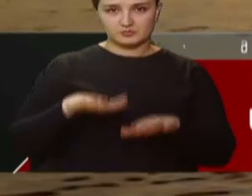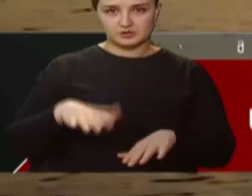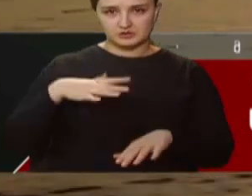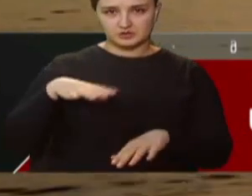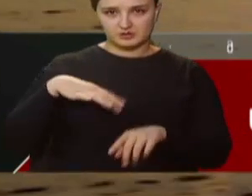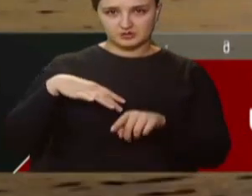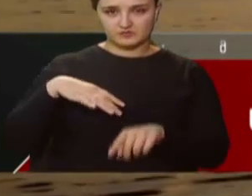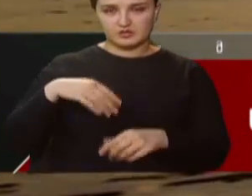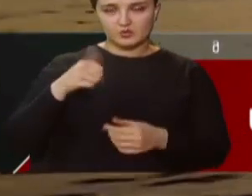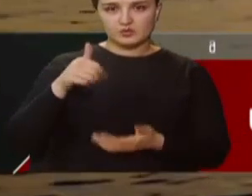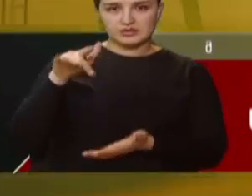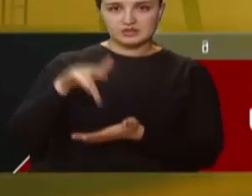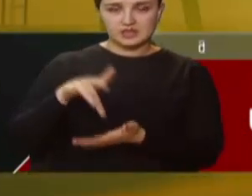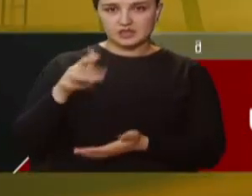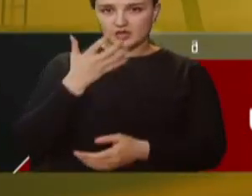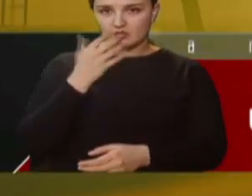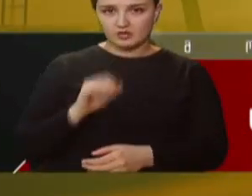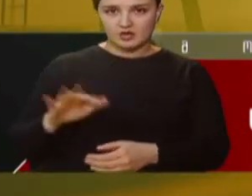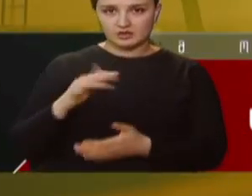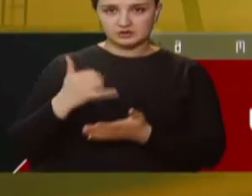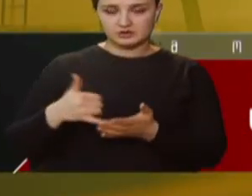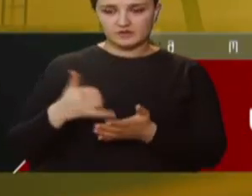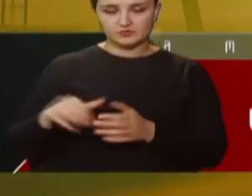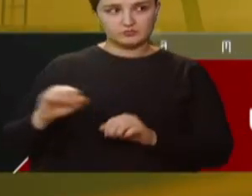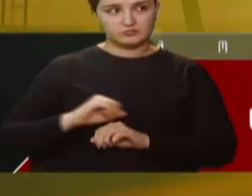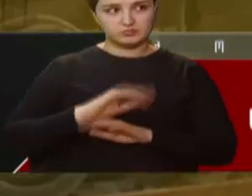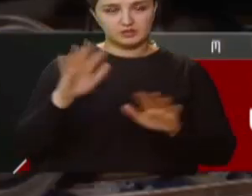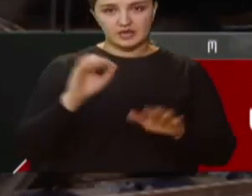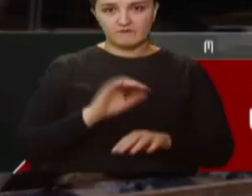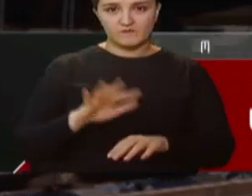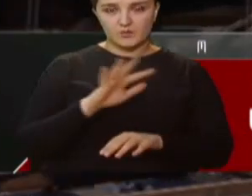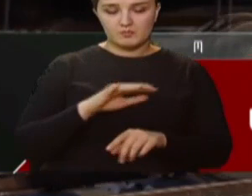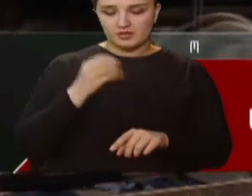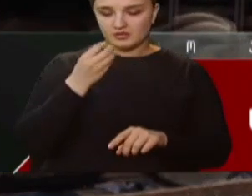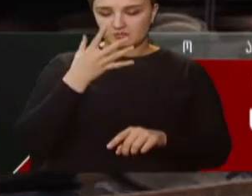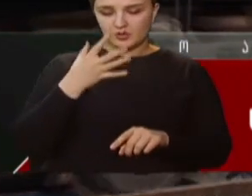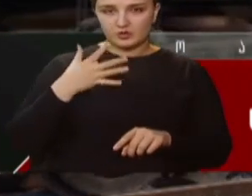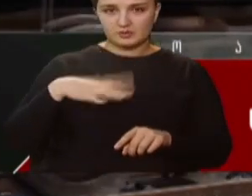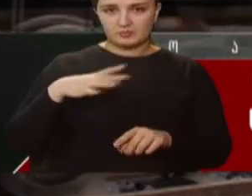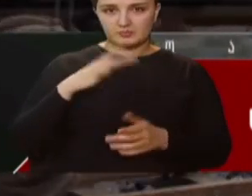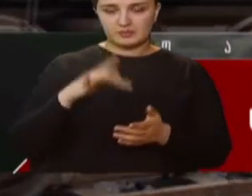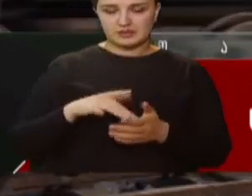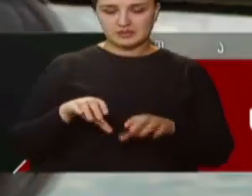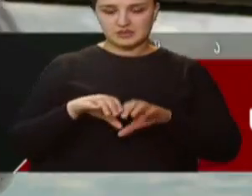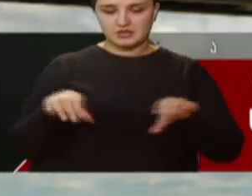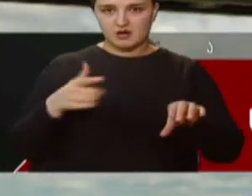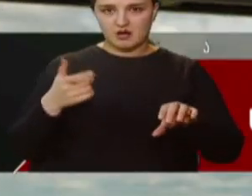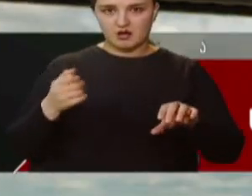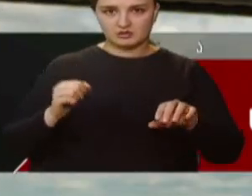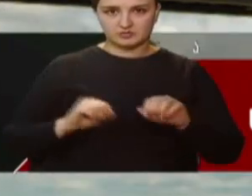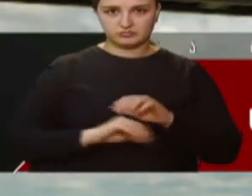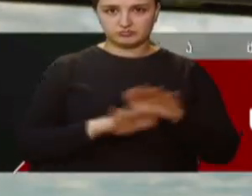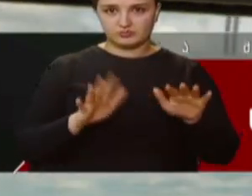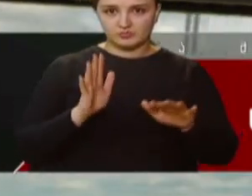Iseve rogorts tsentraluri Aziidan tsamosuli navtobi Evropamde, aseve Sakartvelos gavlit Baku-Tbilisi Jeyhanis მილსადენით ჩავა. Საქართველო